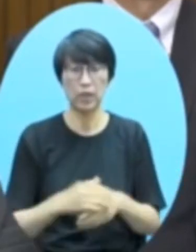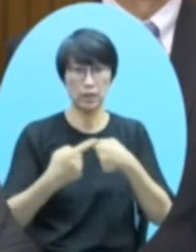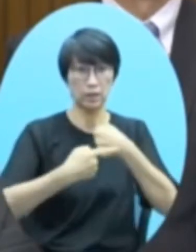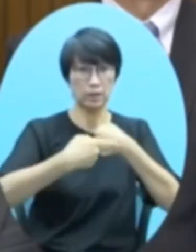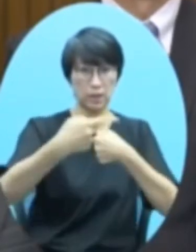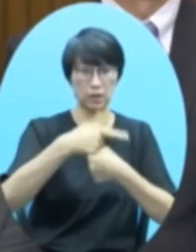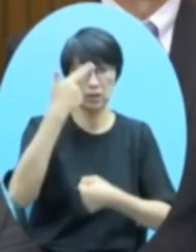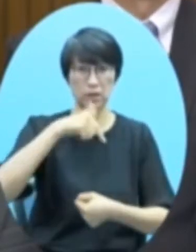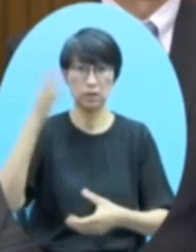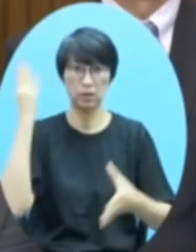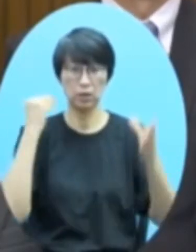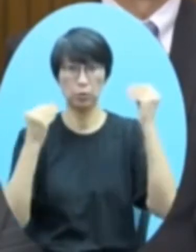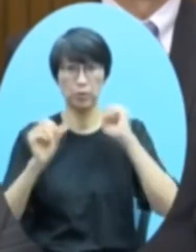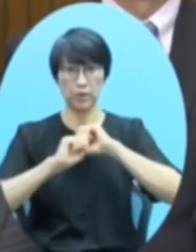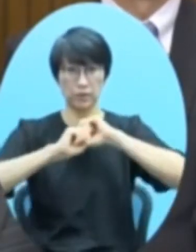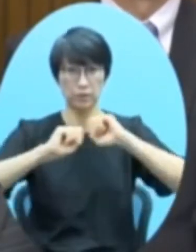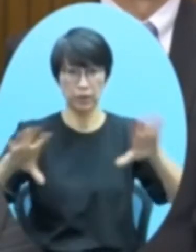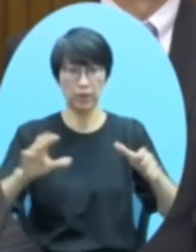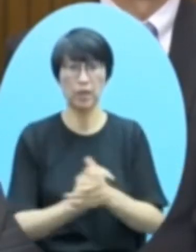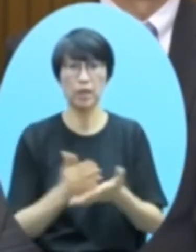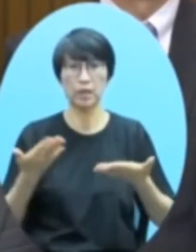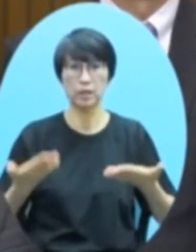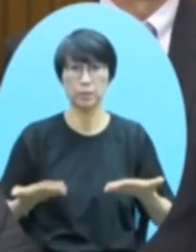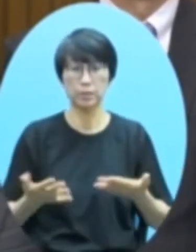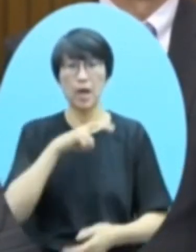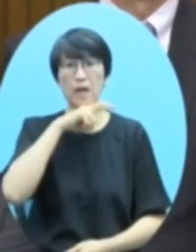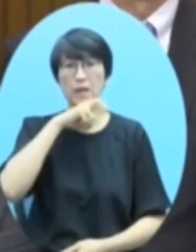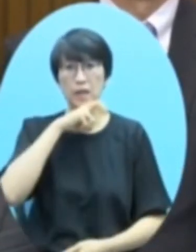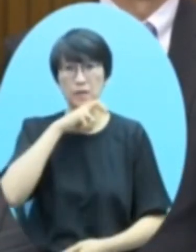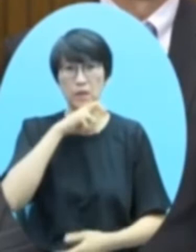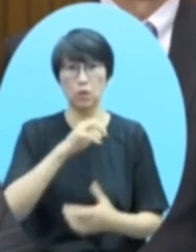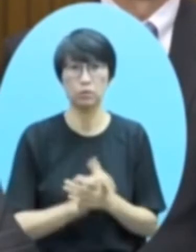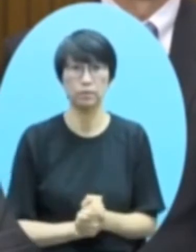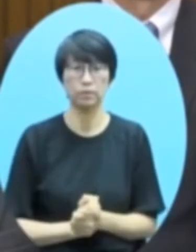门新闻发布会将会在今日下午举行。